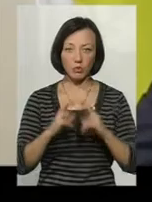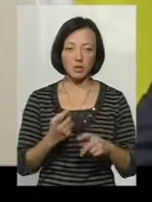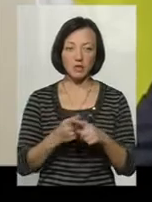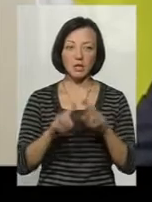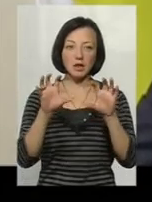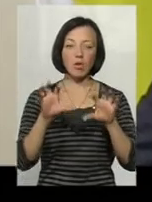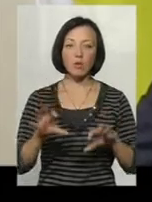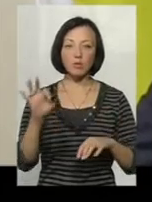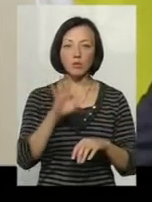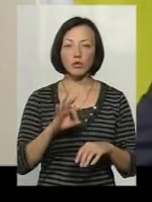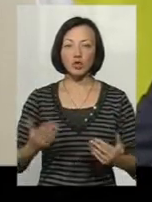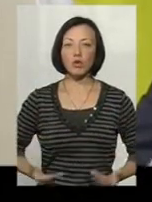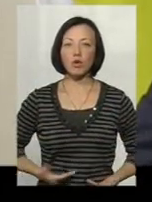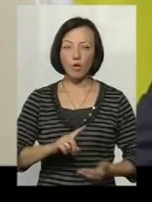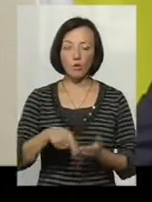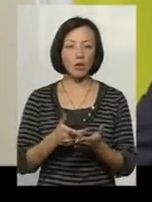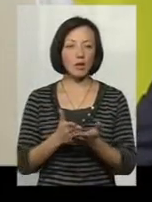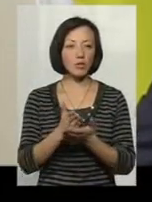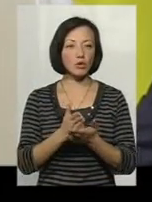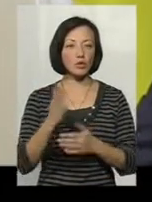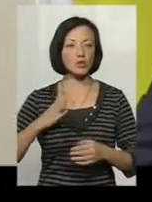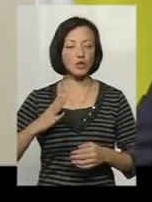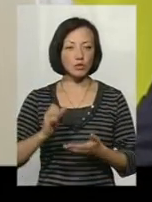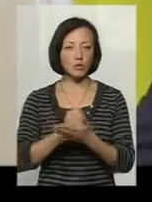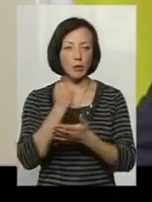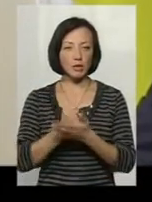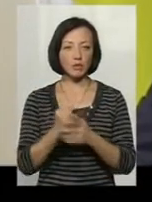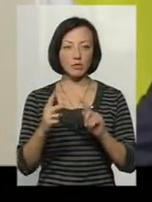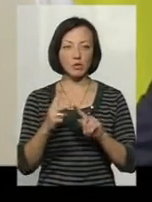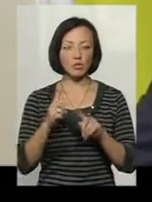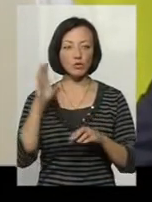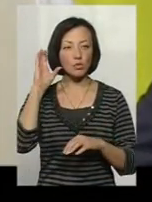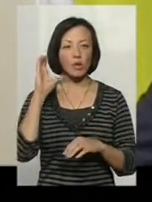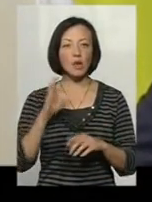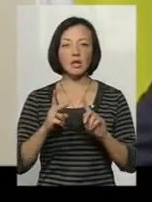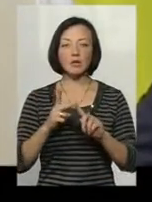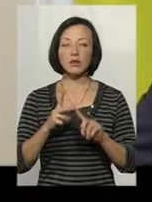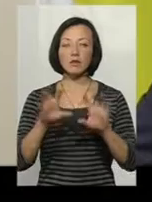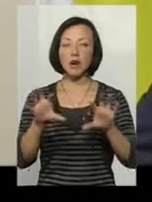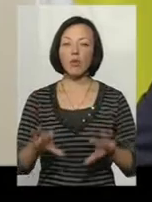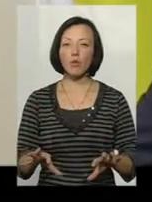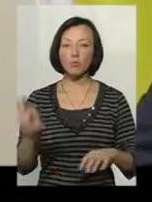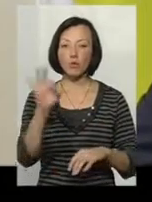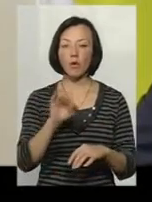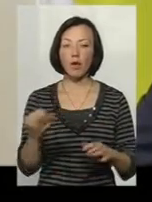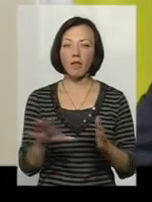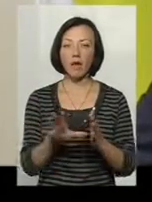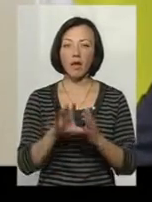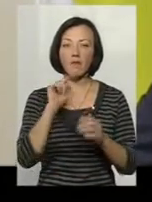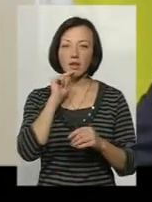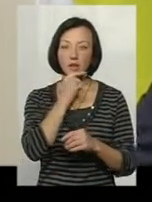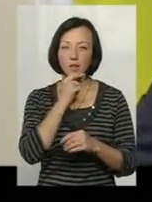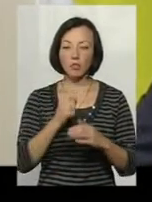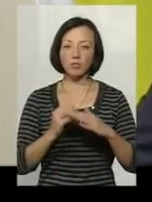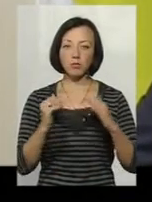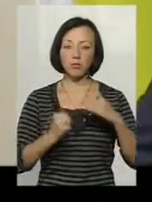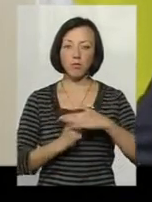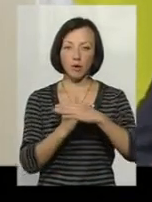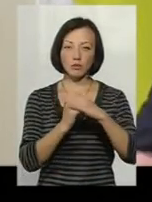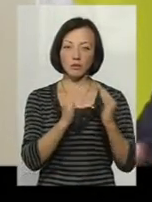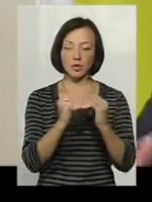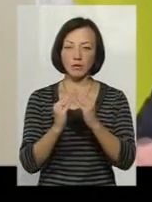про житлово-комунальні послуги, який ми очікуємо, що буде прийнятий в другому читанні. Закон про енергоефективність будівель, який є базовим для того,